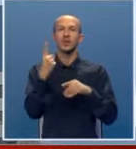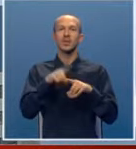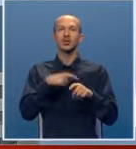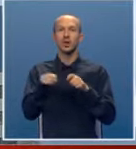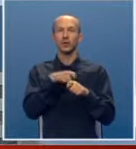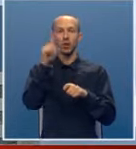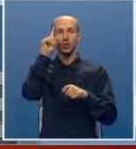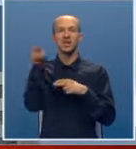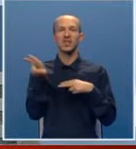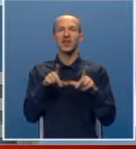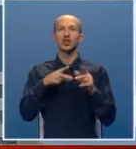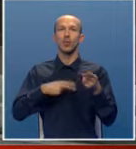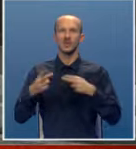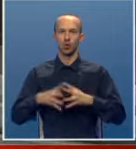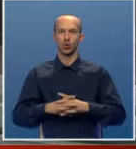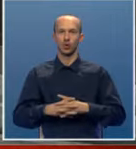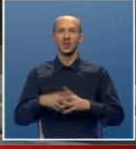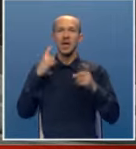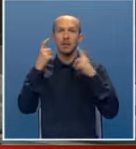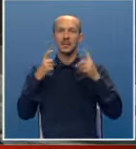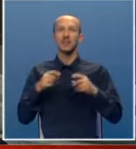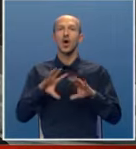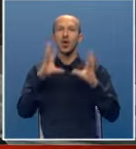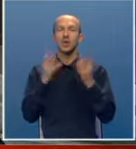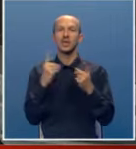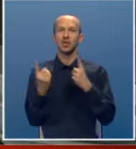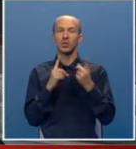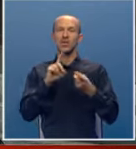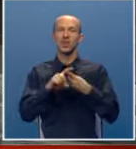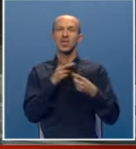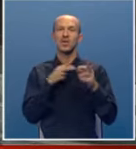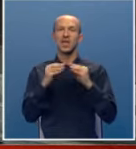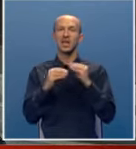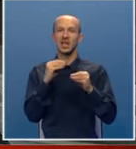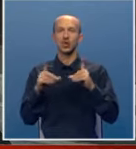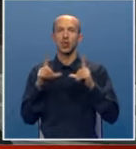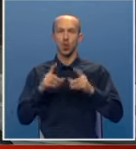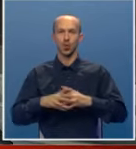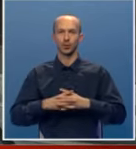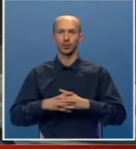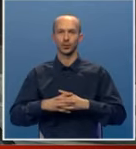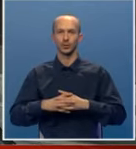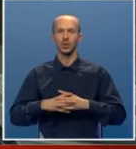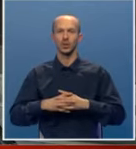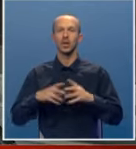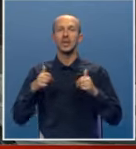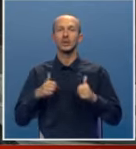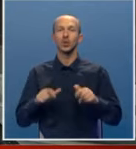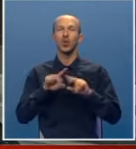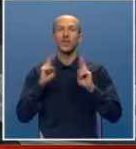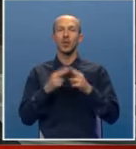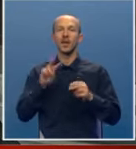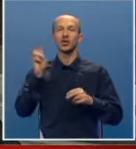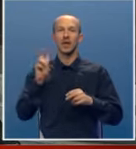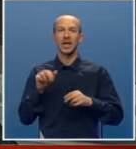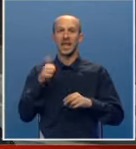remonta sutra se vraća u proizvodnju. Mislimo da kompletna situacija ovo vezano sa krizom u trenutno u Evropi električne